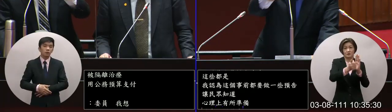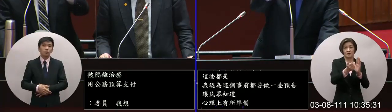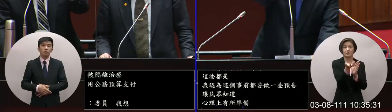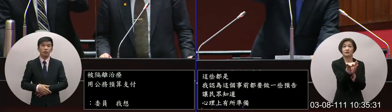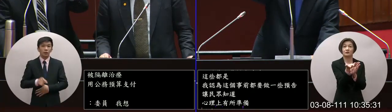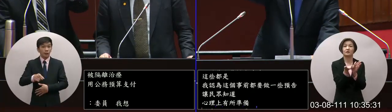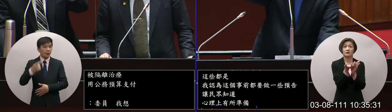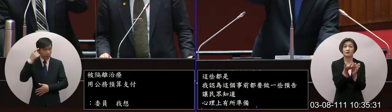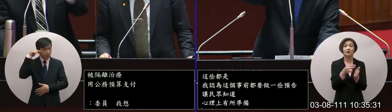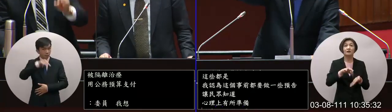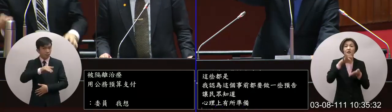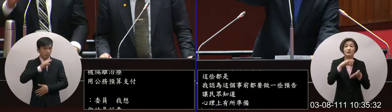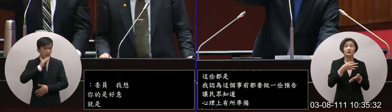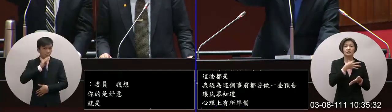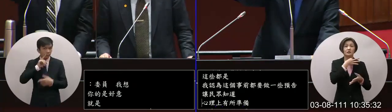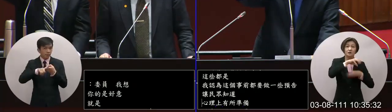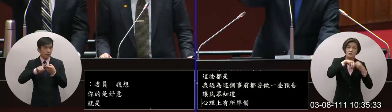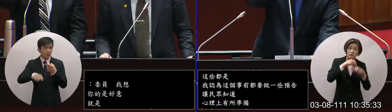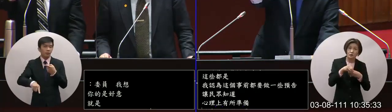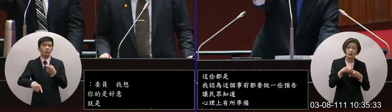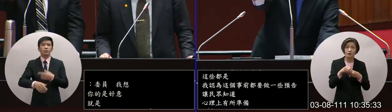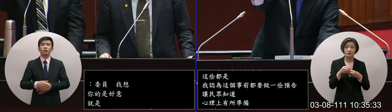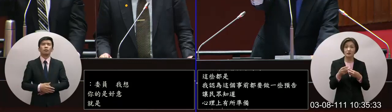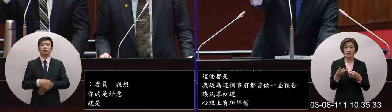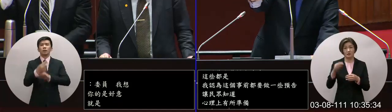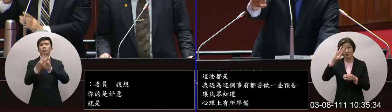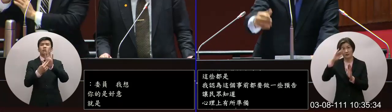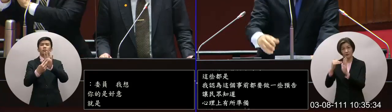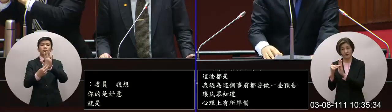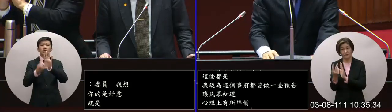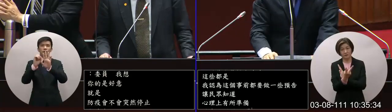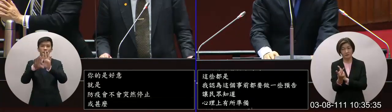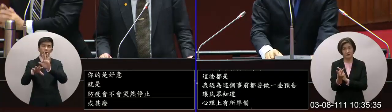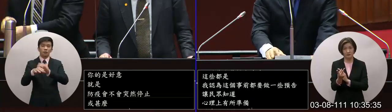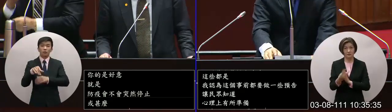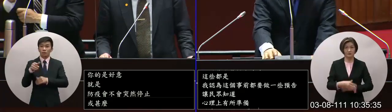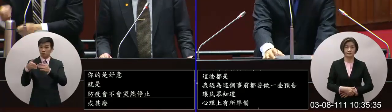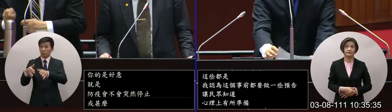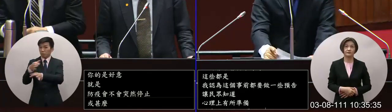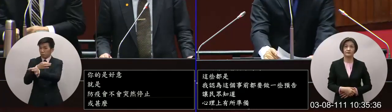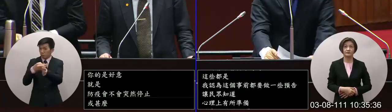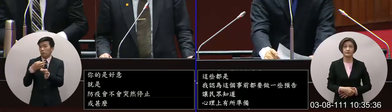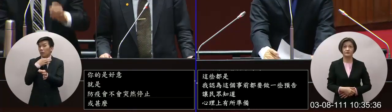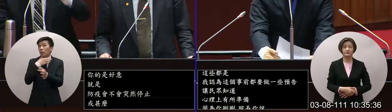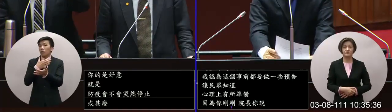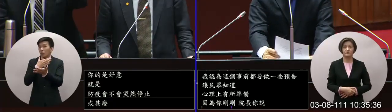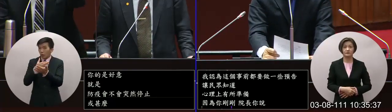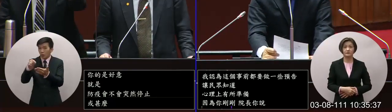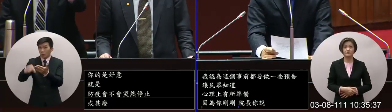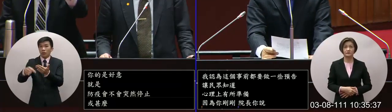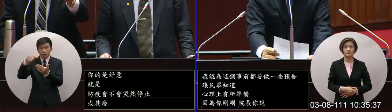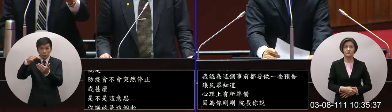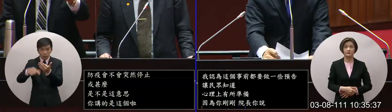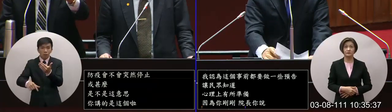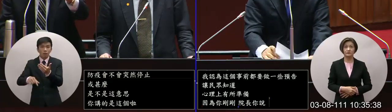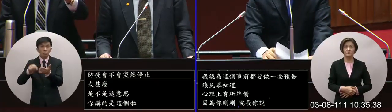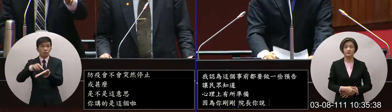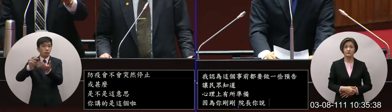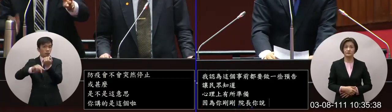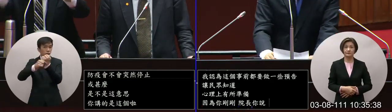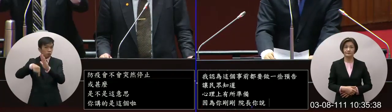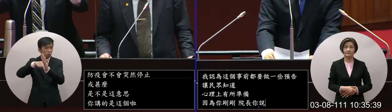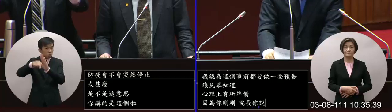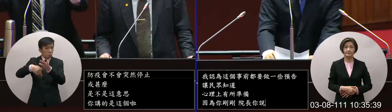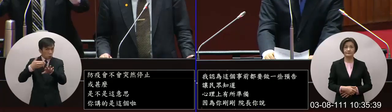纾困时间到就撤掉，没有的嘛？ 那个不是， 但是防疫的部分， 那是经济上的纾困条例，这是贵院通过的